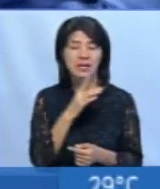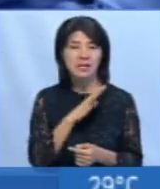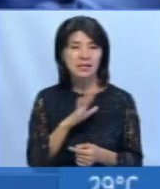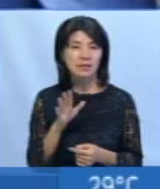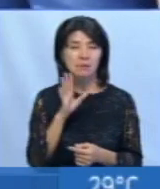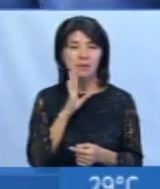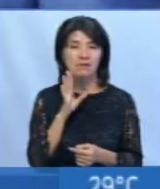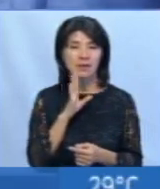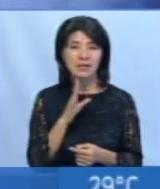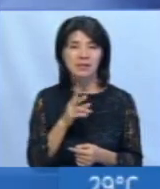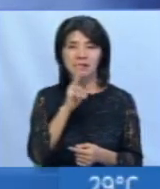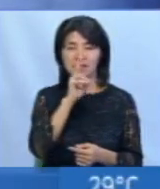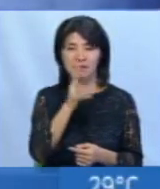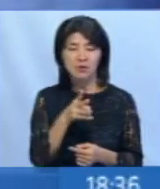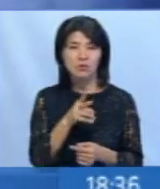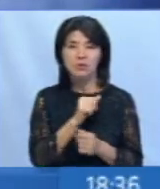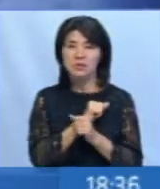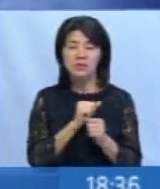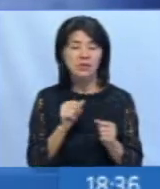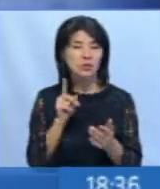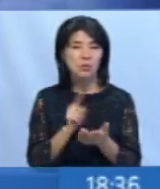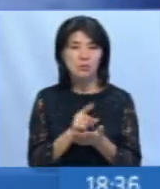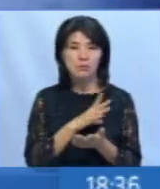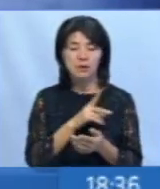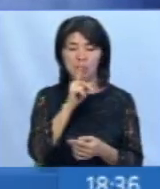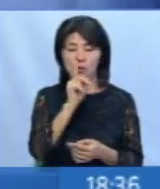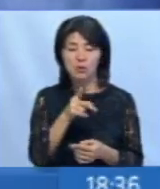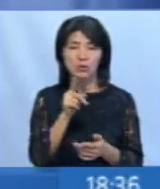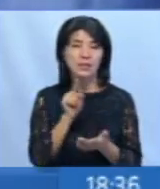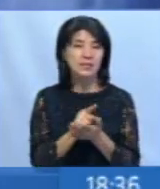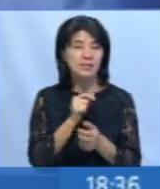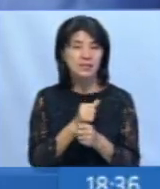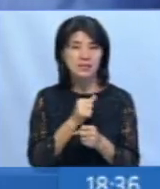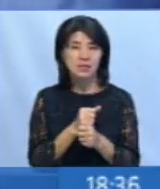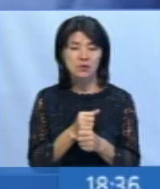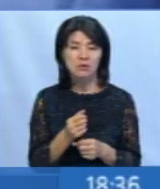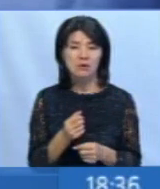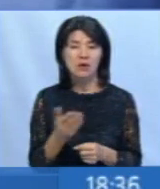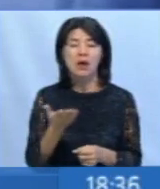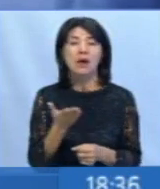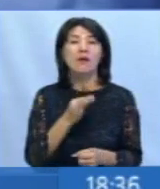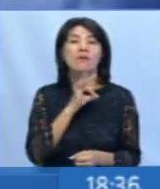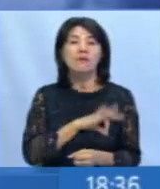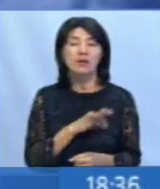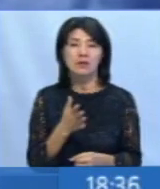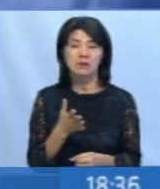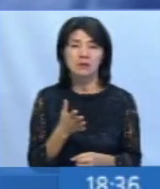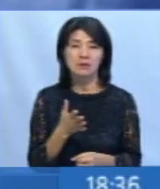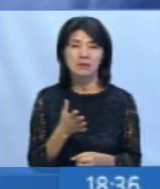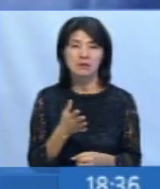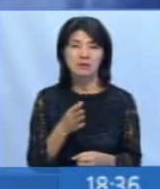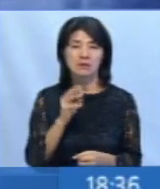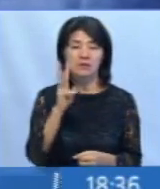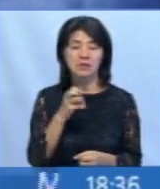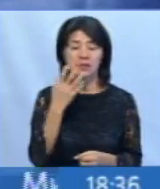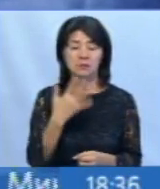должен. Екі жылға созылмау керек. Бір жылдың ішінде ол орындалу керек. Мынау қажеті қанша осы бір жобаны, 375